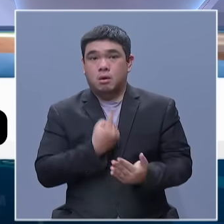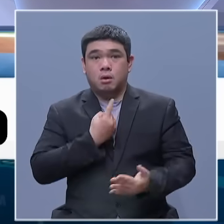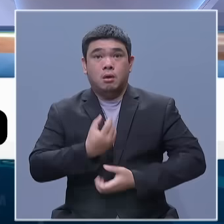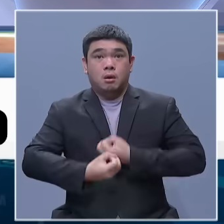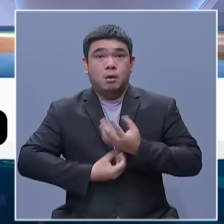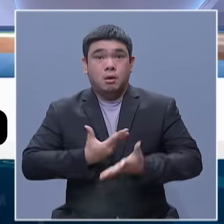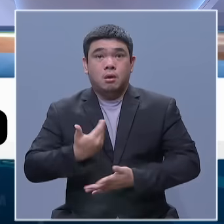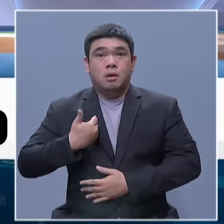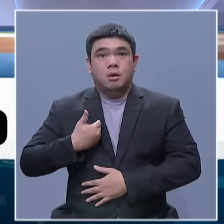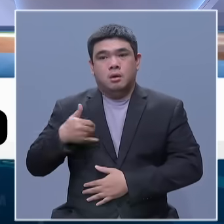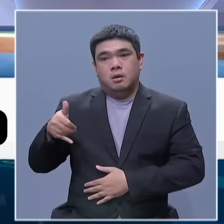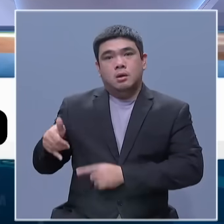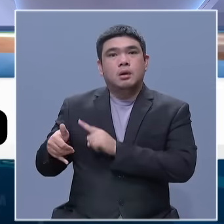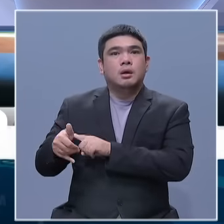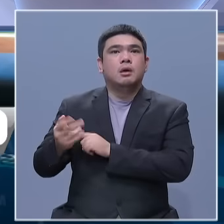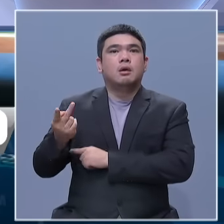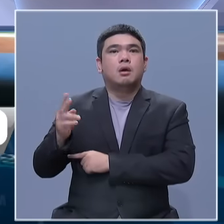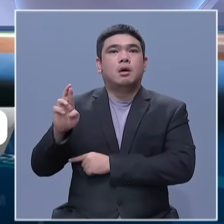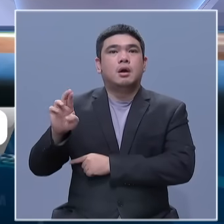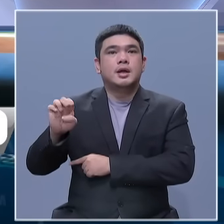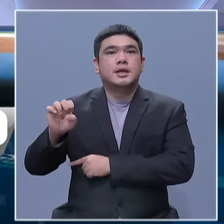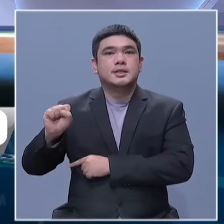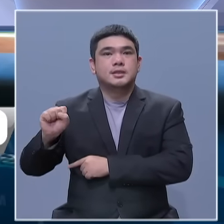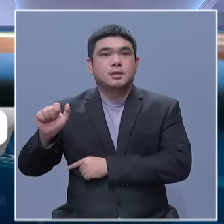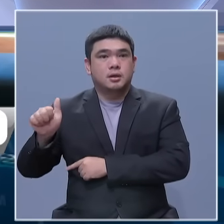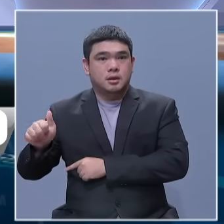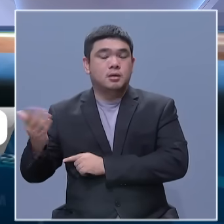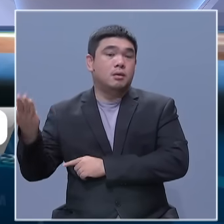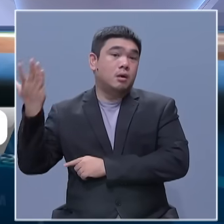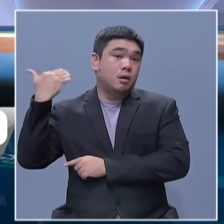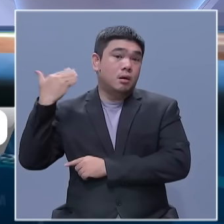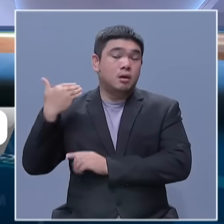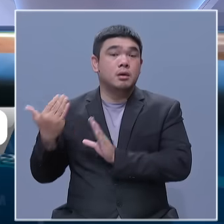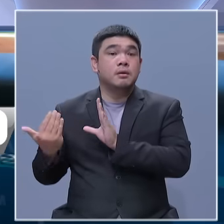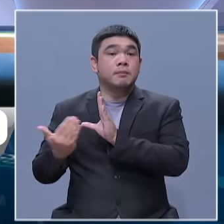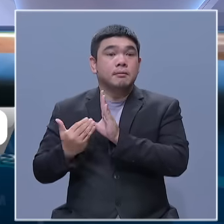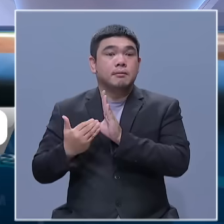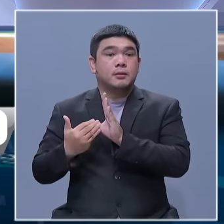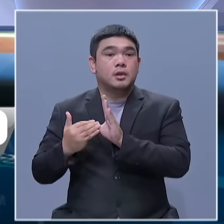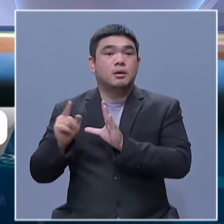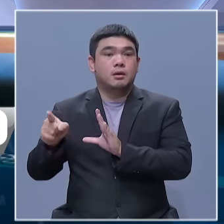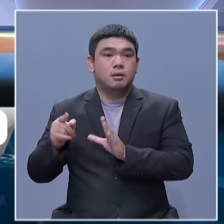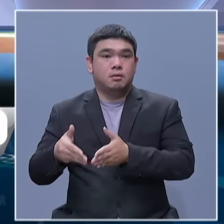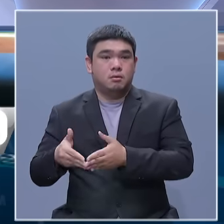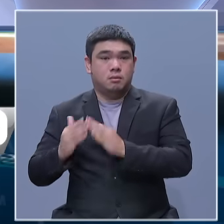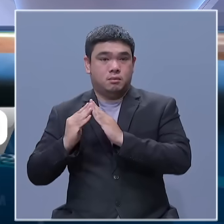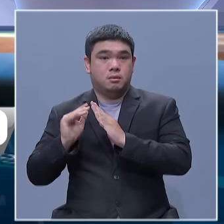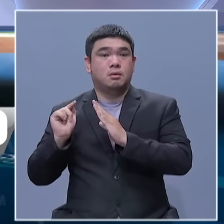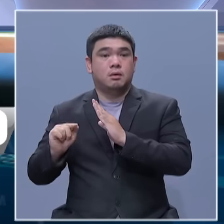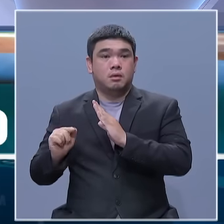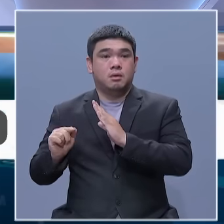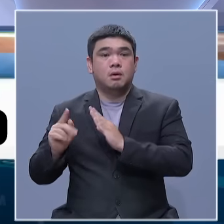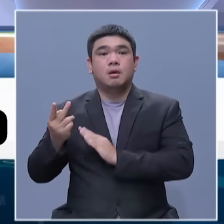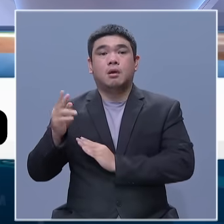คิดเห็นเรื่องนี้ก็คือคุณคริสโปตนันนะคะเป็นอดีตผู้สมัครของอนาคตใหม ่ก็เป็นหนึ่งในผู้ร่วมก่อตั้งพรรคอนาคตใหม่นั่นแหละคุณค